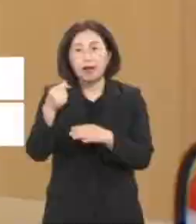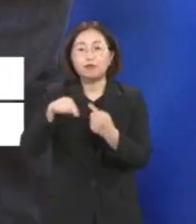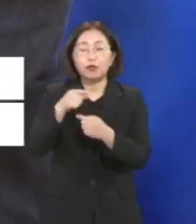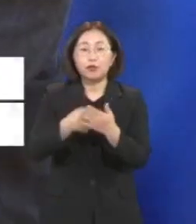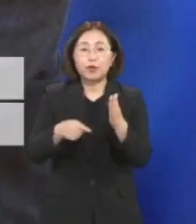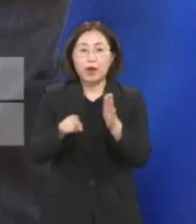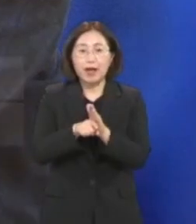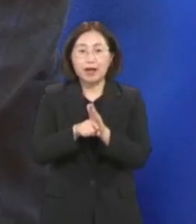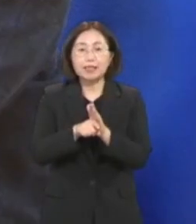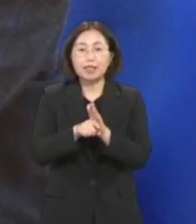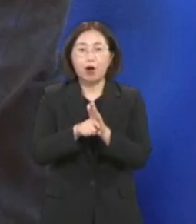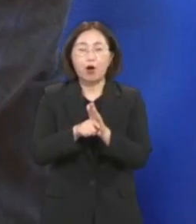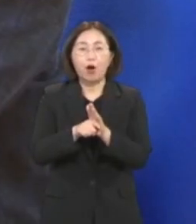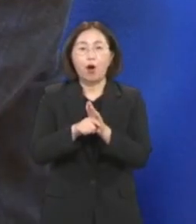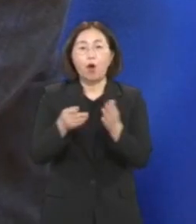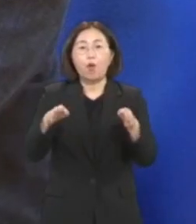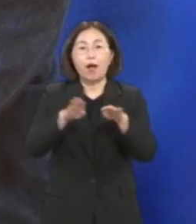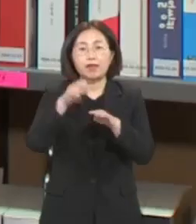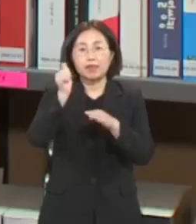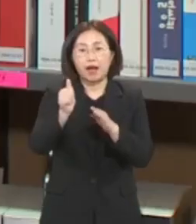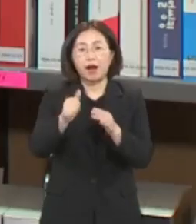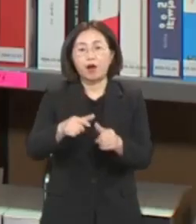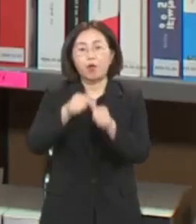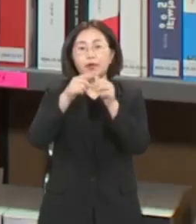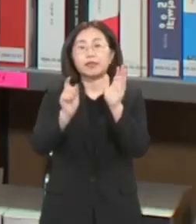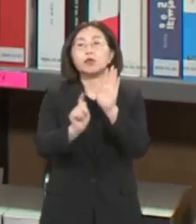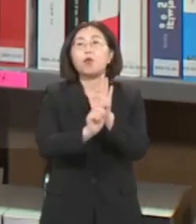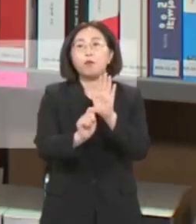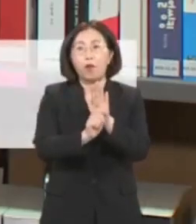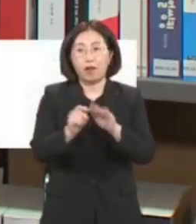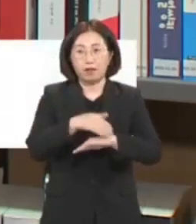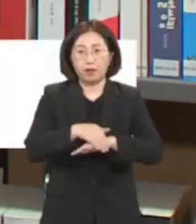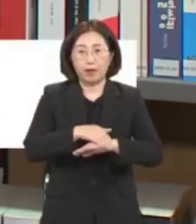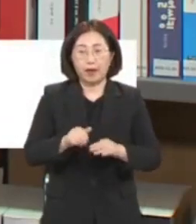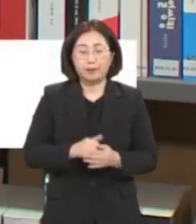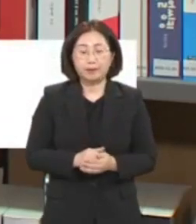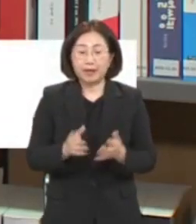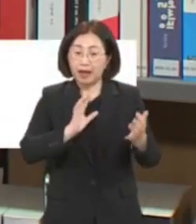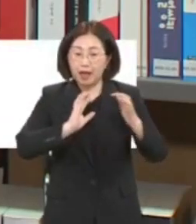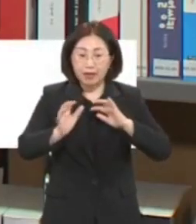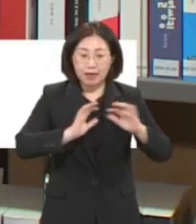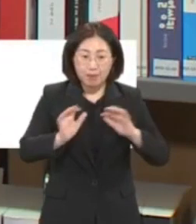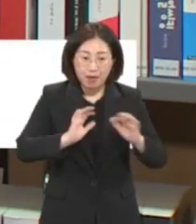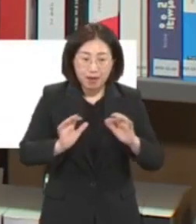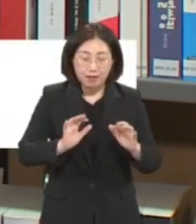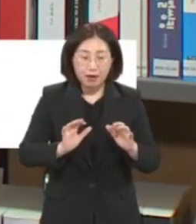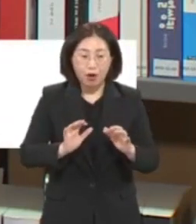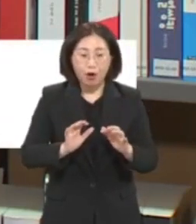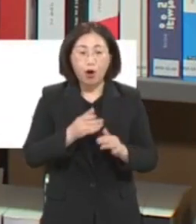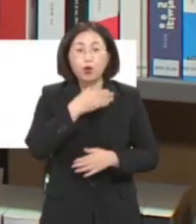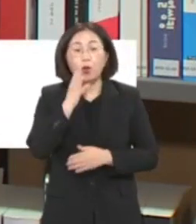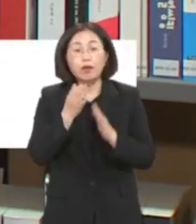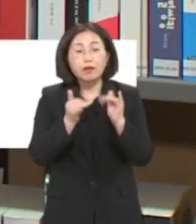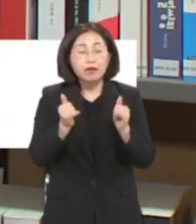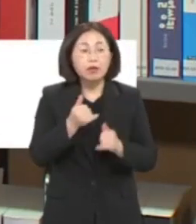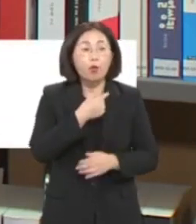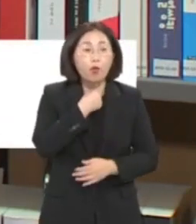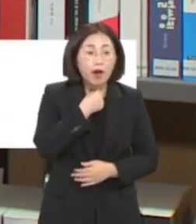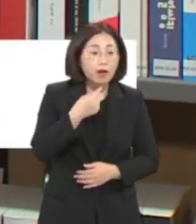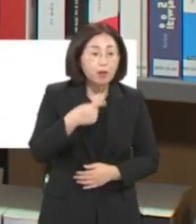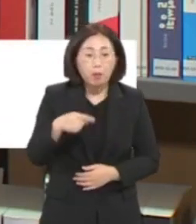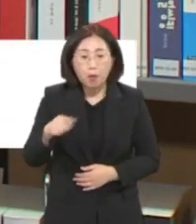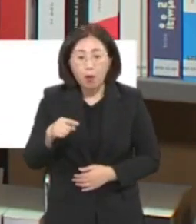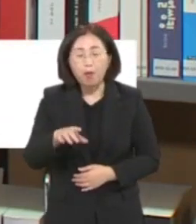관장 공개 모집을 진행할 계획입니다 간담회를 통해서 어르신들의 수요를 잘 무엇을 원하지를